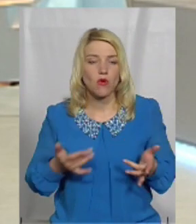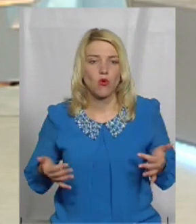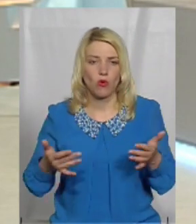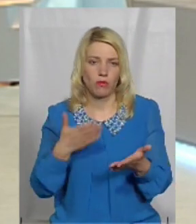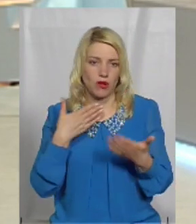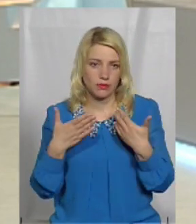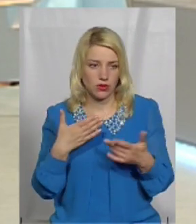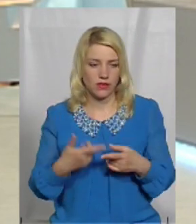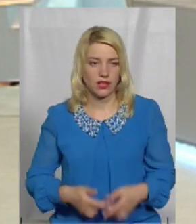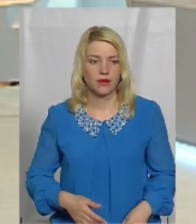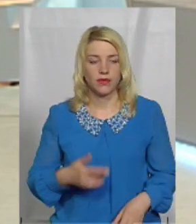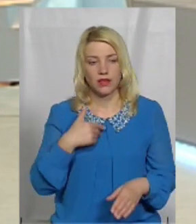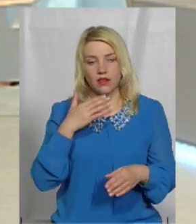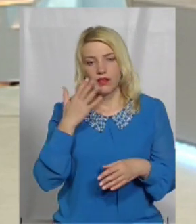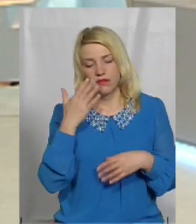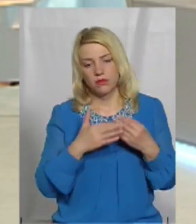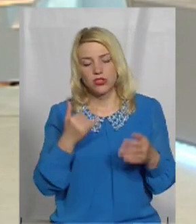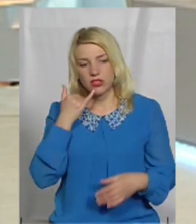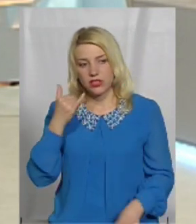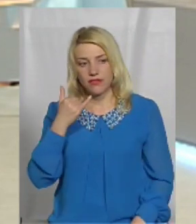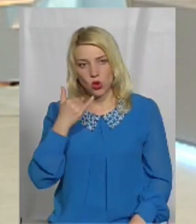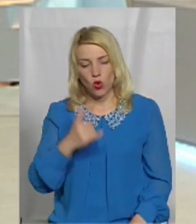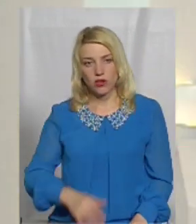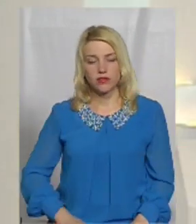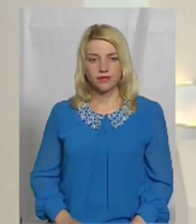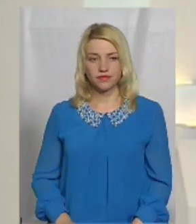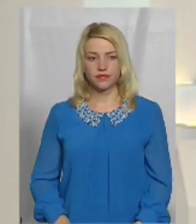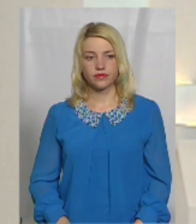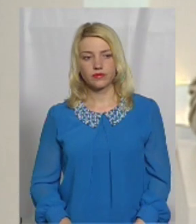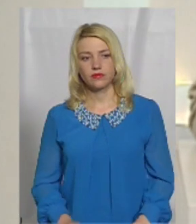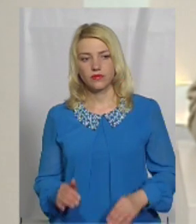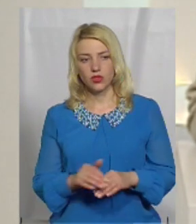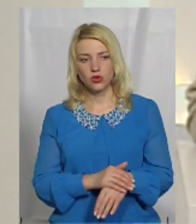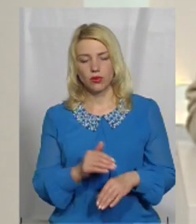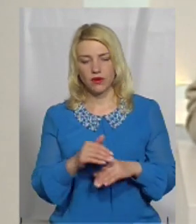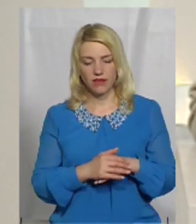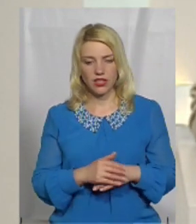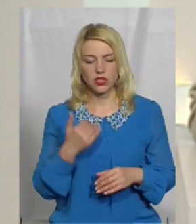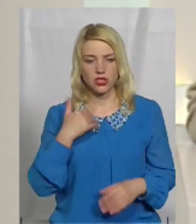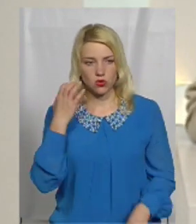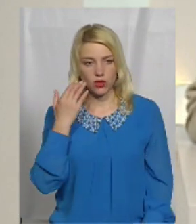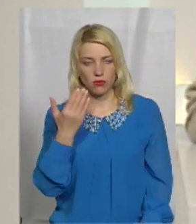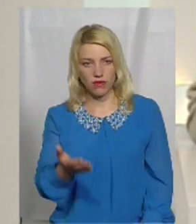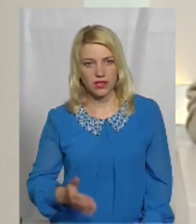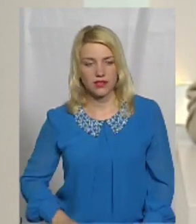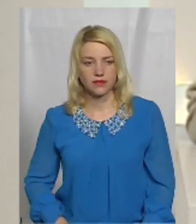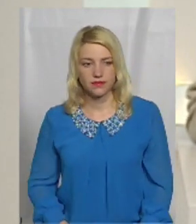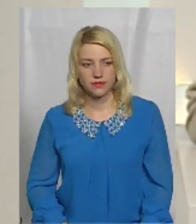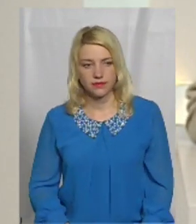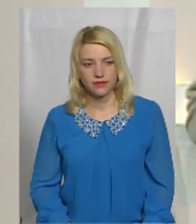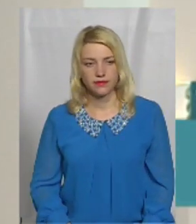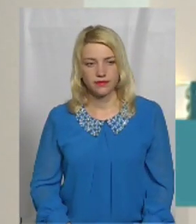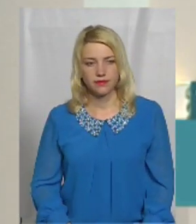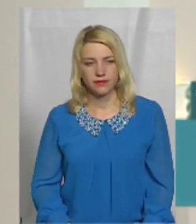процесом. Вибачте, я вас переб'ю, у нас просто ще один телефонний дзвінок. Добрий вечір, ви в ефірі, ми вас слухаємо.